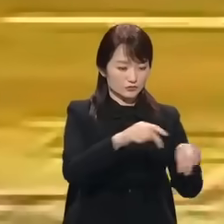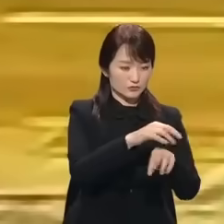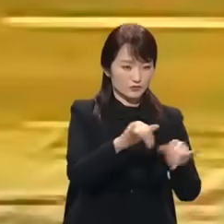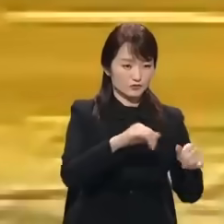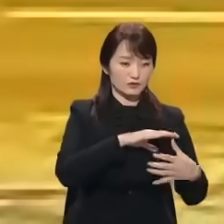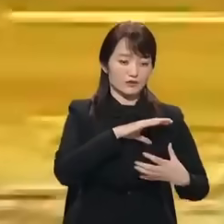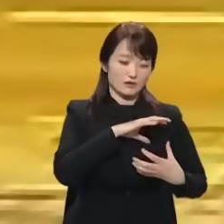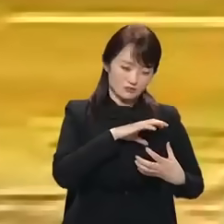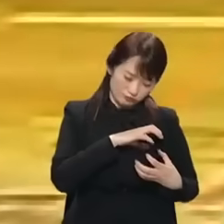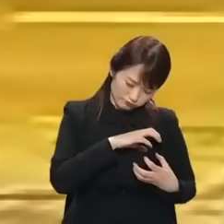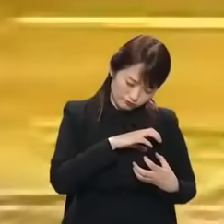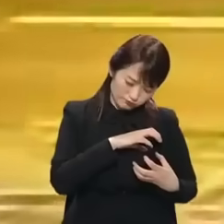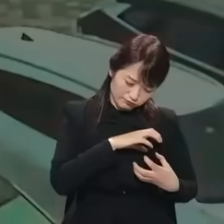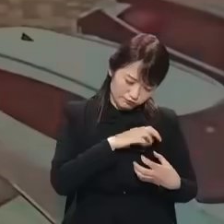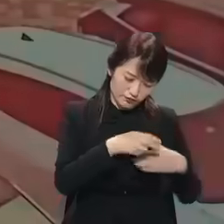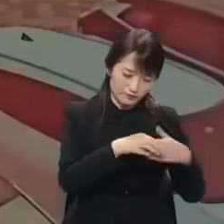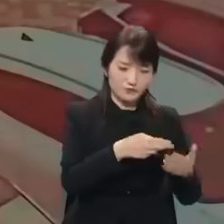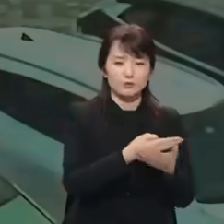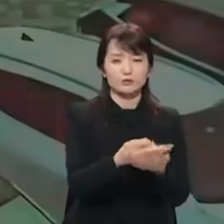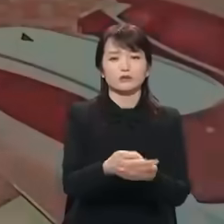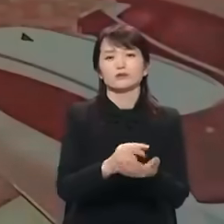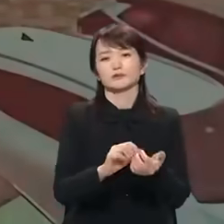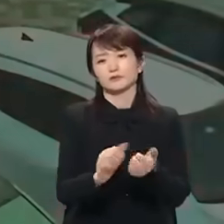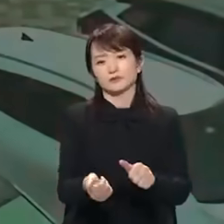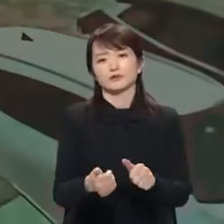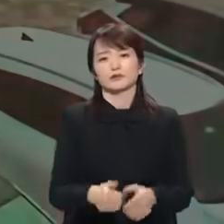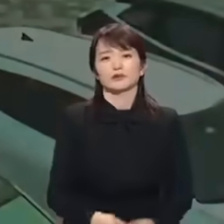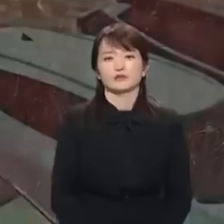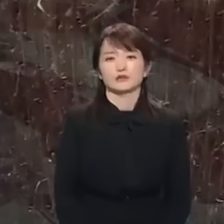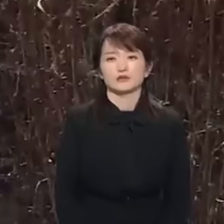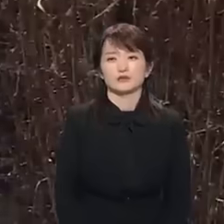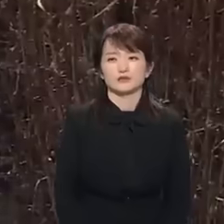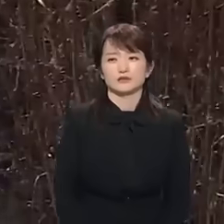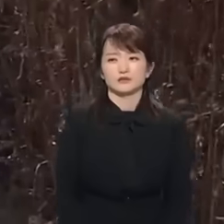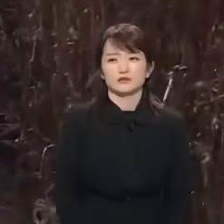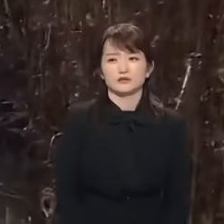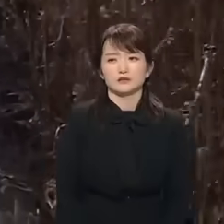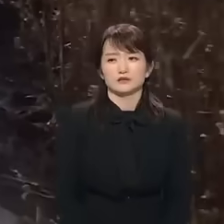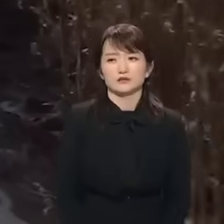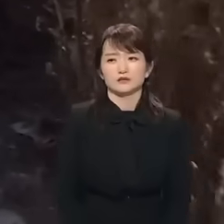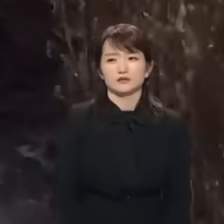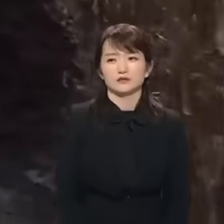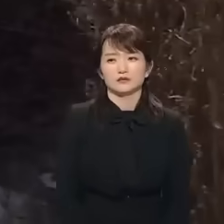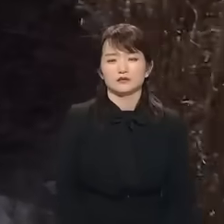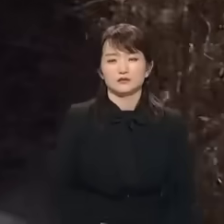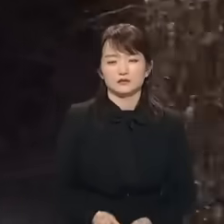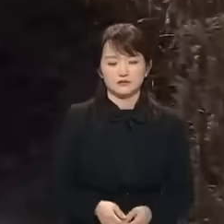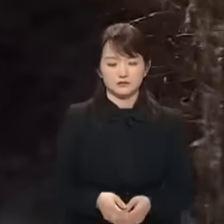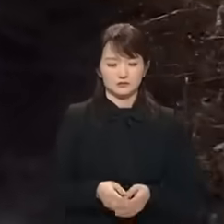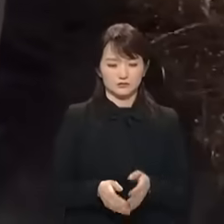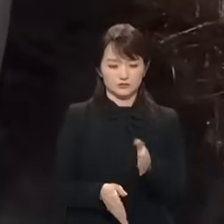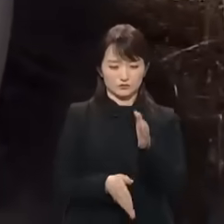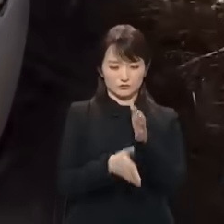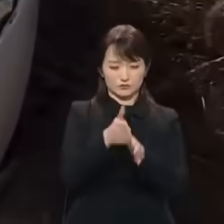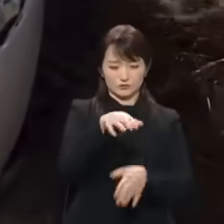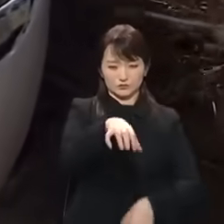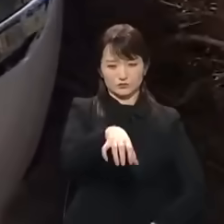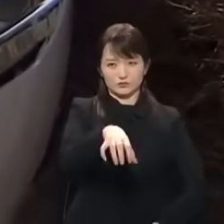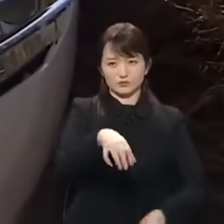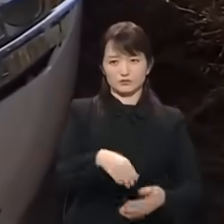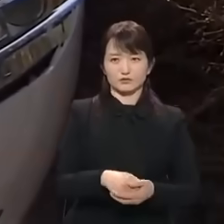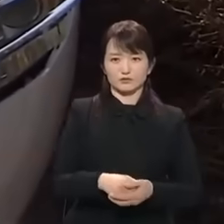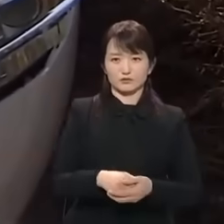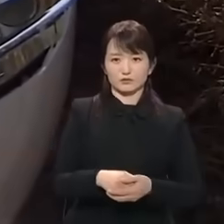상태로 병원으로 옮겨졌는데요 끝내 숨졌습니다 자 세상에 신의 도로에서 풀악셀 9 시속